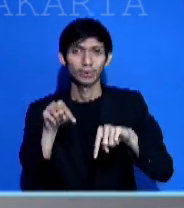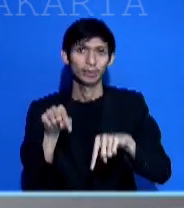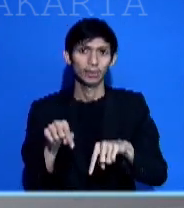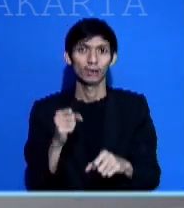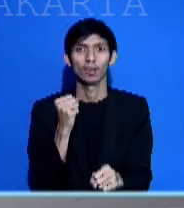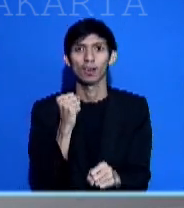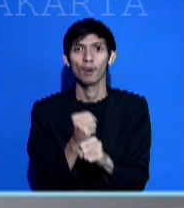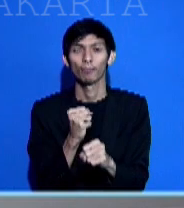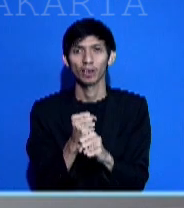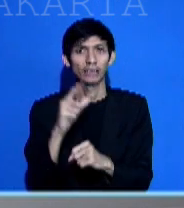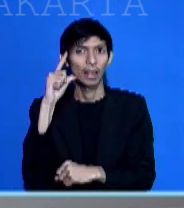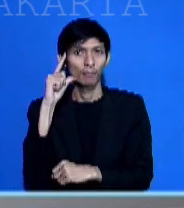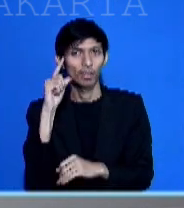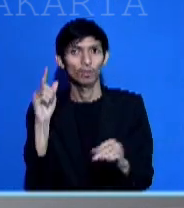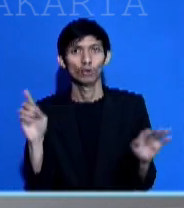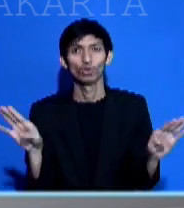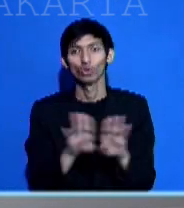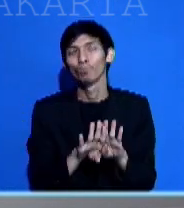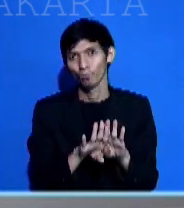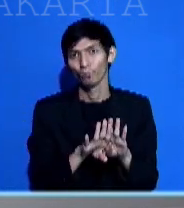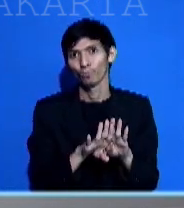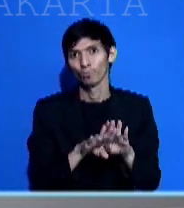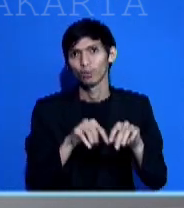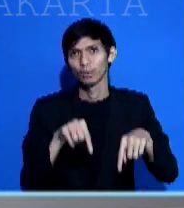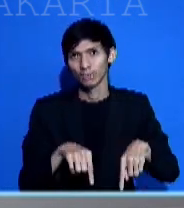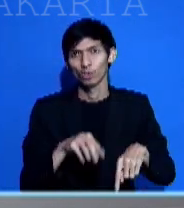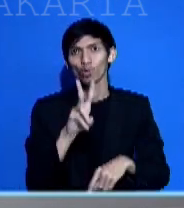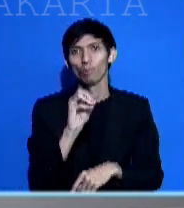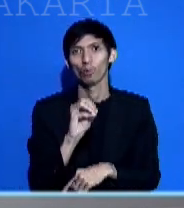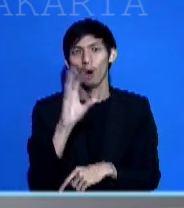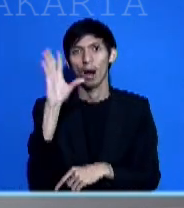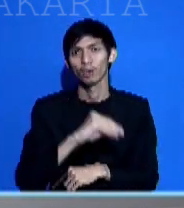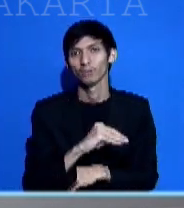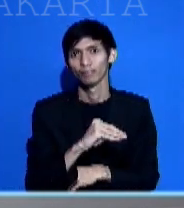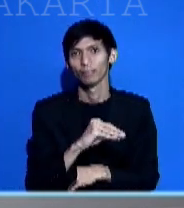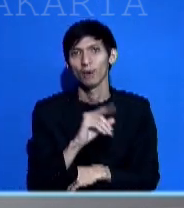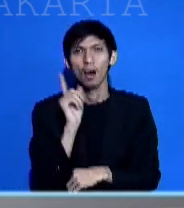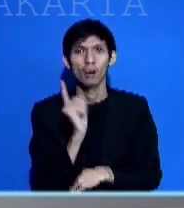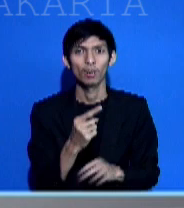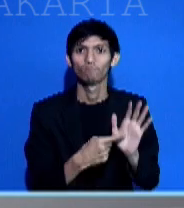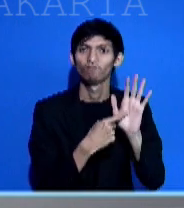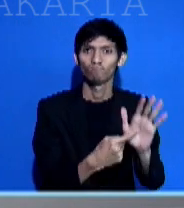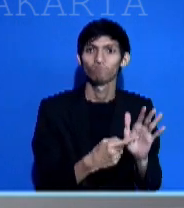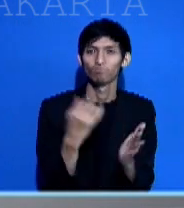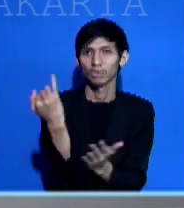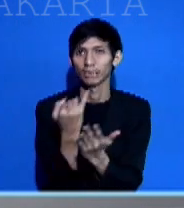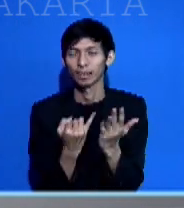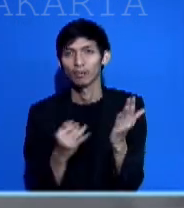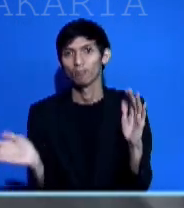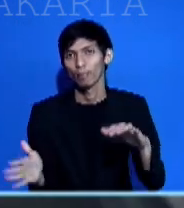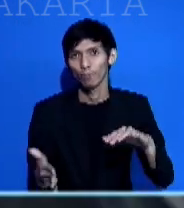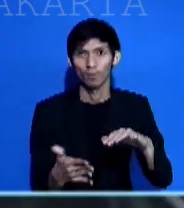Gamping Sleman ditutup penutupan pasar yang digelar selama 20 hari itu dimeriahkan kesenian hadroh dan pentas